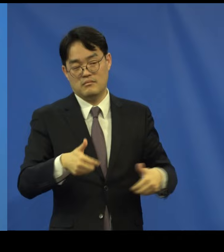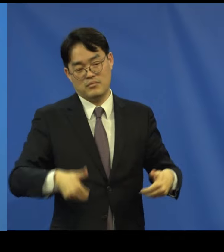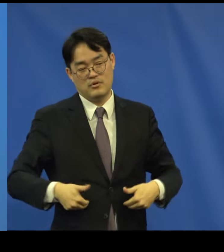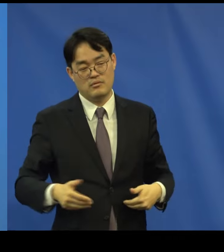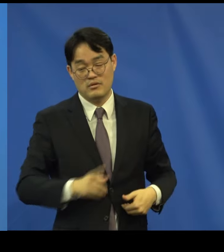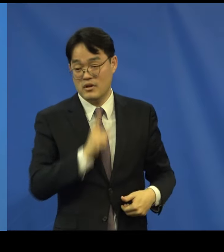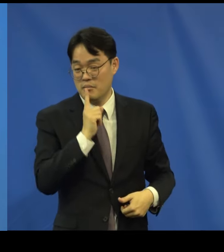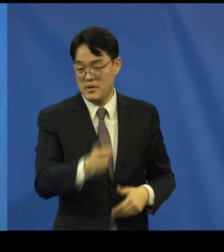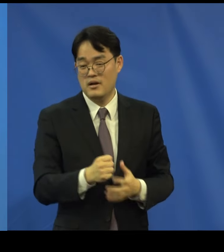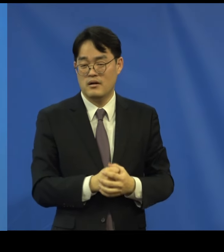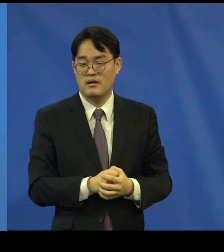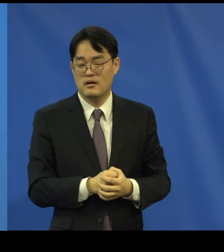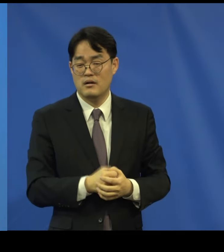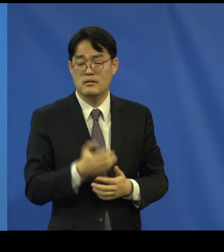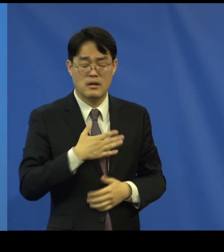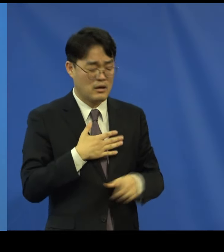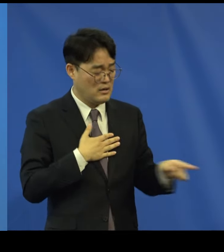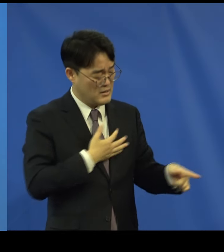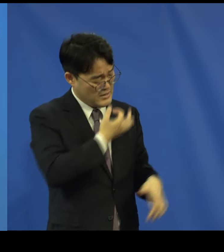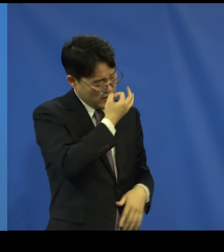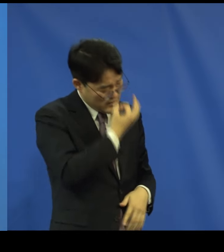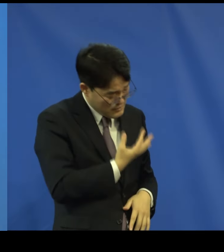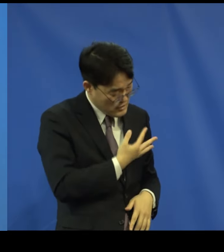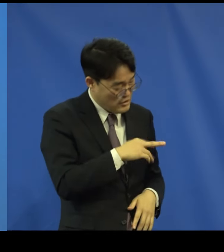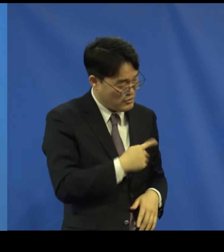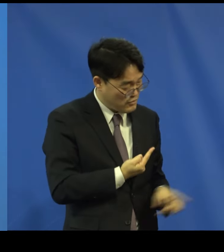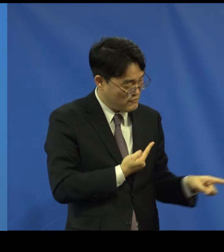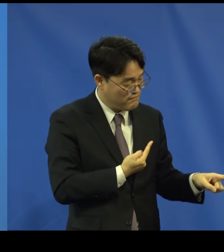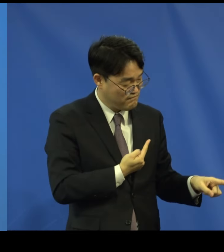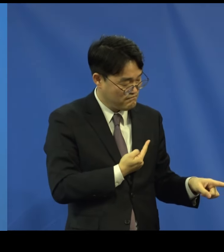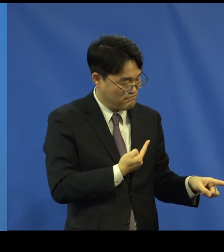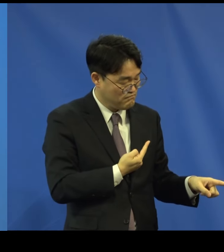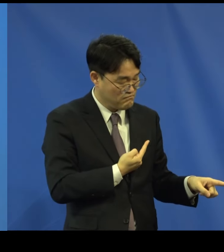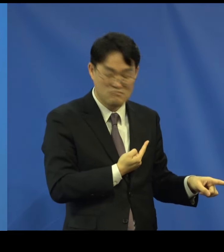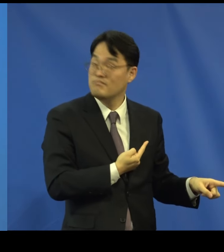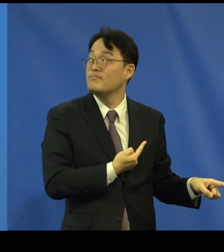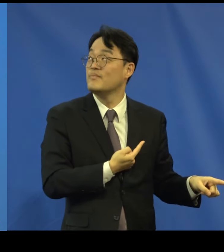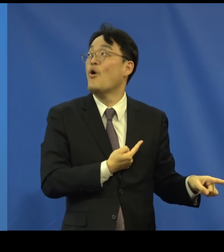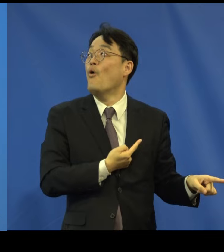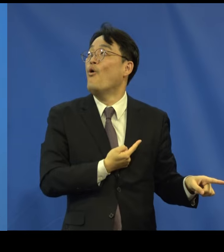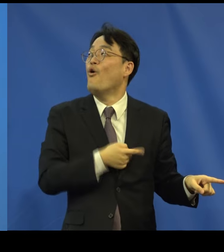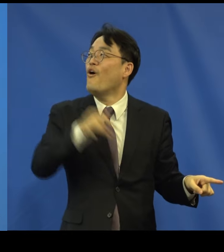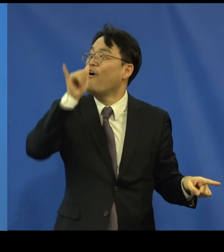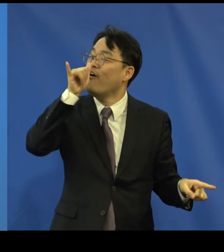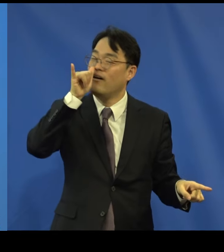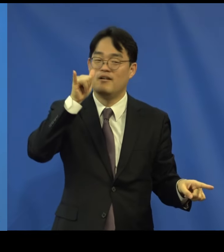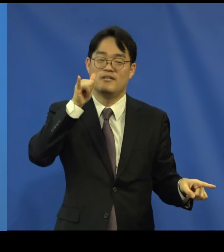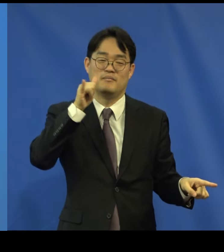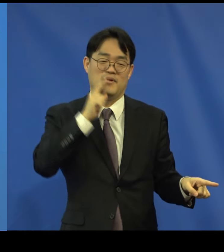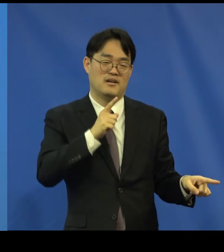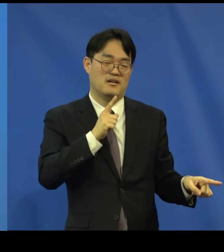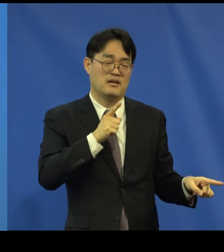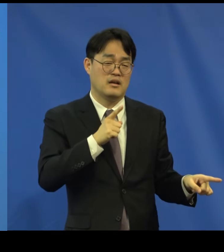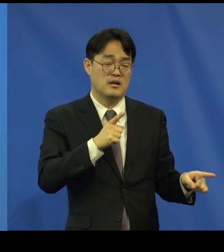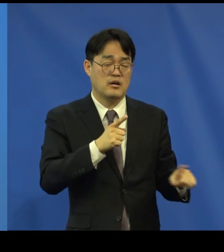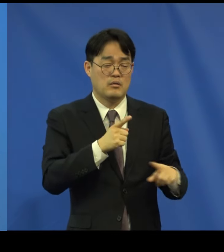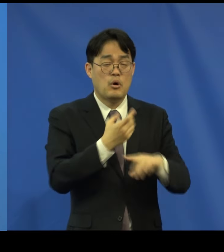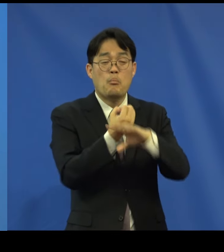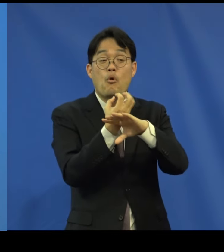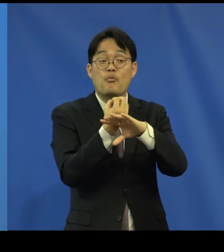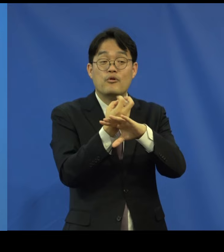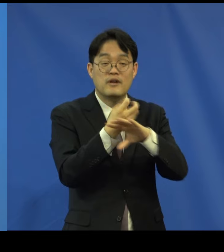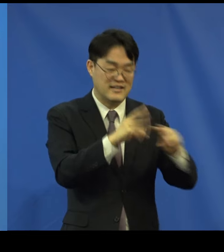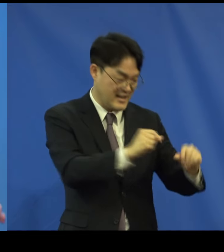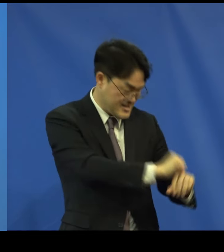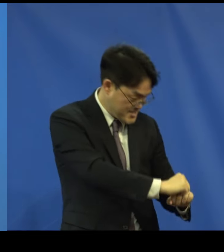좀 힘들어도 하나님의 백성답게 살아갈 이유가 거기에 있는 거예요. 보물을 왜 땅에 쌓아두지 말고 하늘에 쌓아두라고 말하는